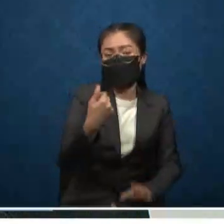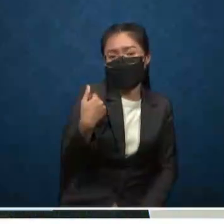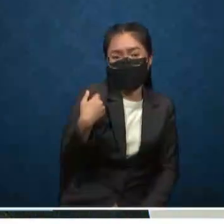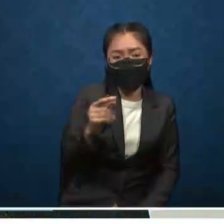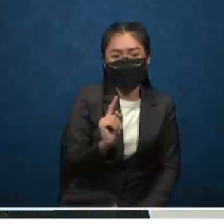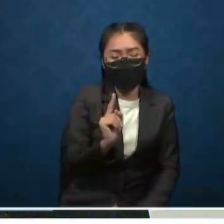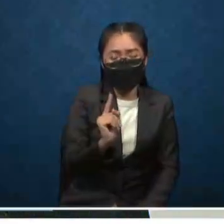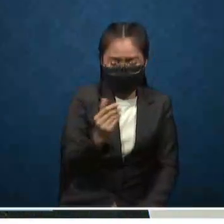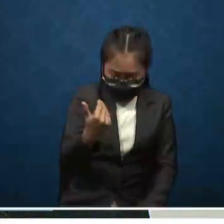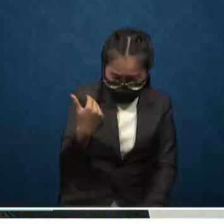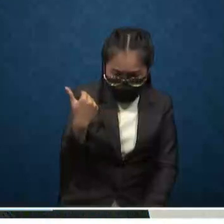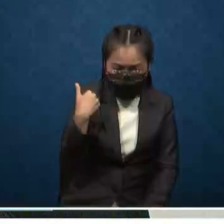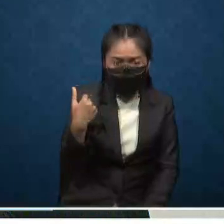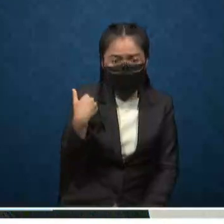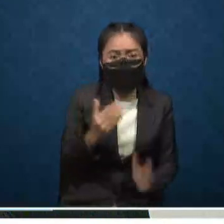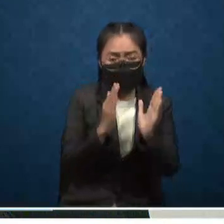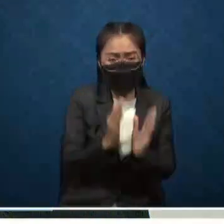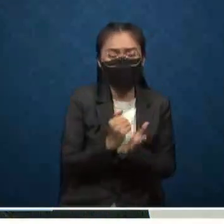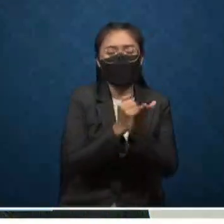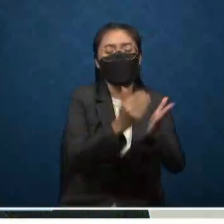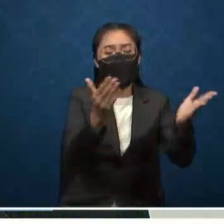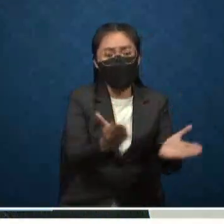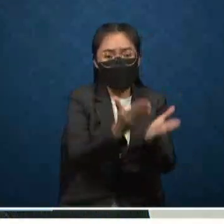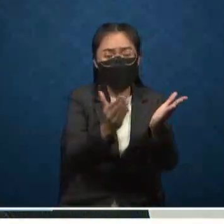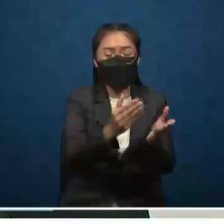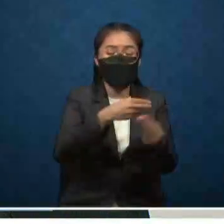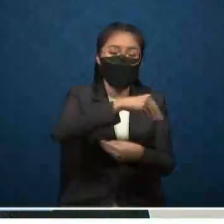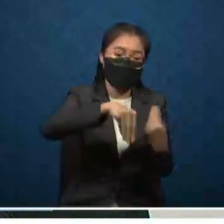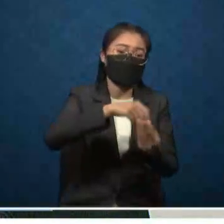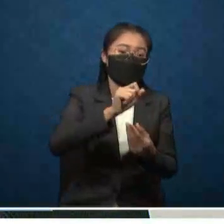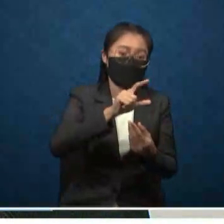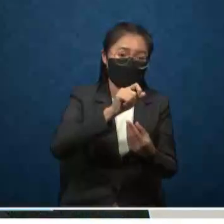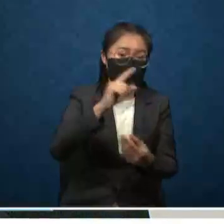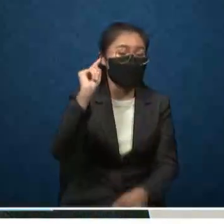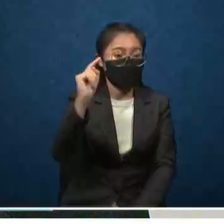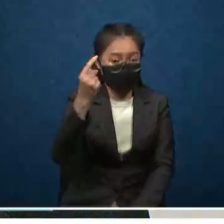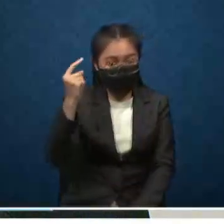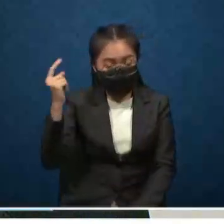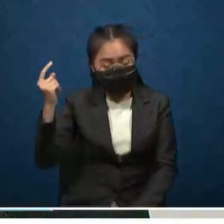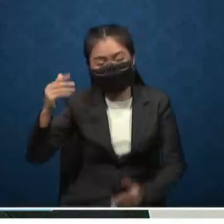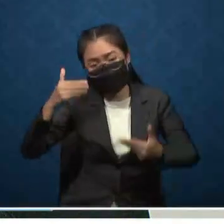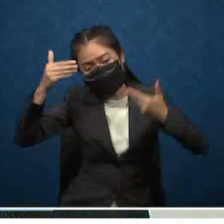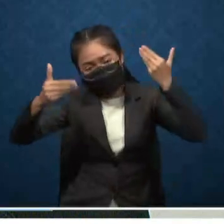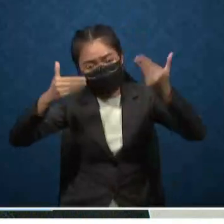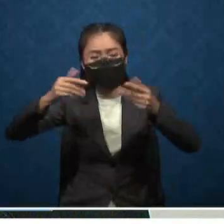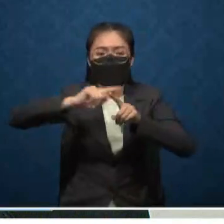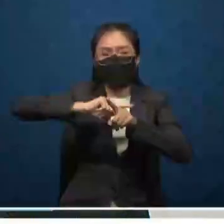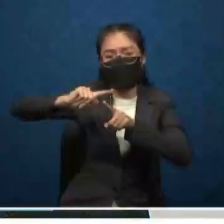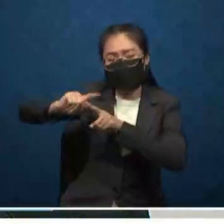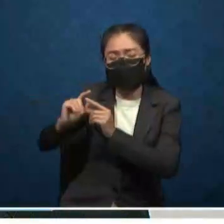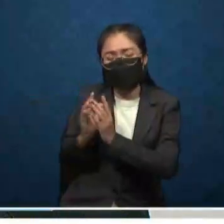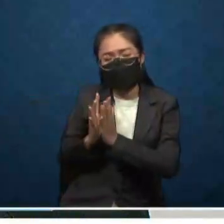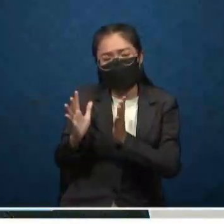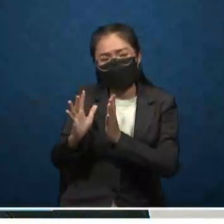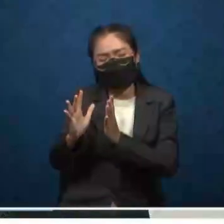พ ๆ หลายทานสนับสนุเรองเศรฐกสร้างสันมนมกจการหลายอย่าง ที่มีที่มาที่ไปไม่คอย